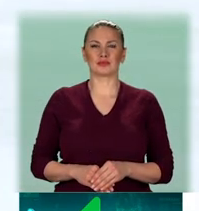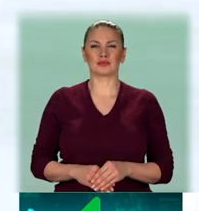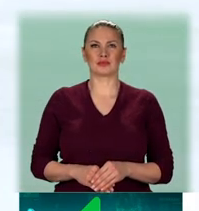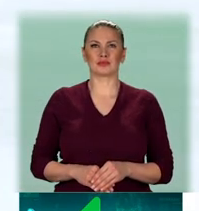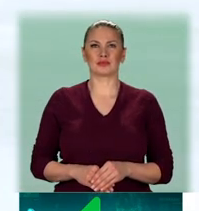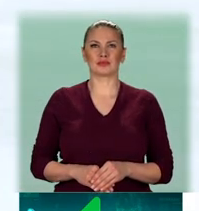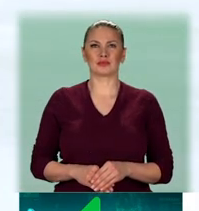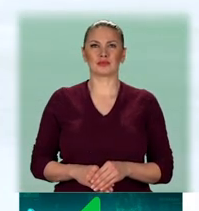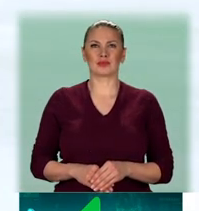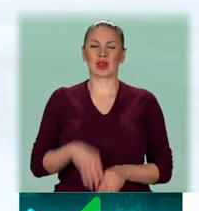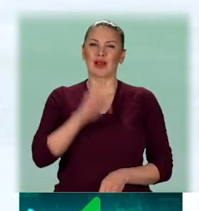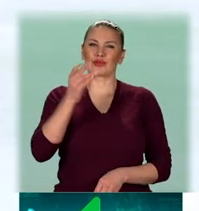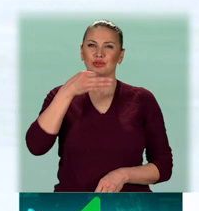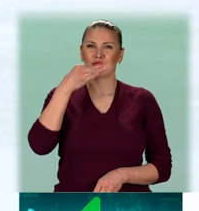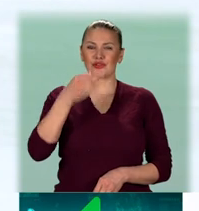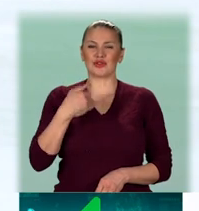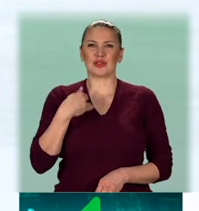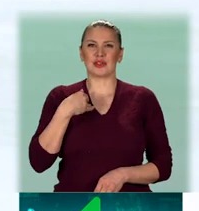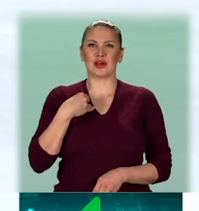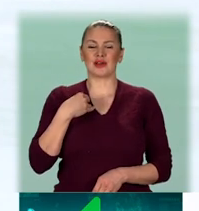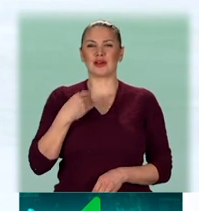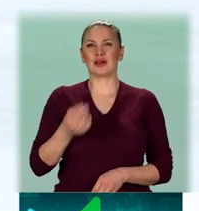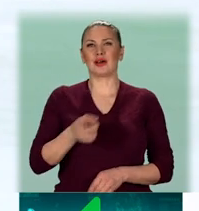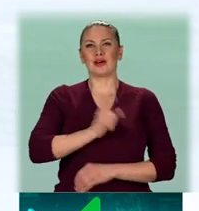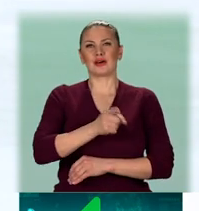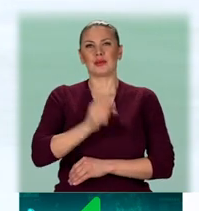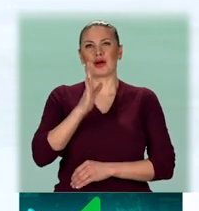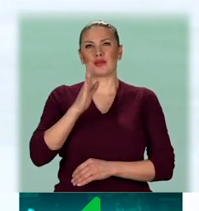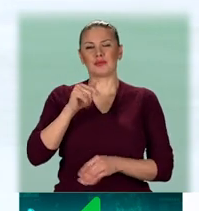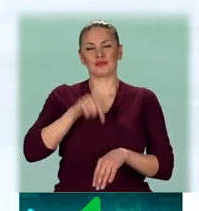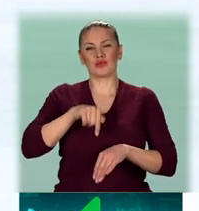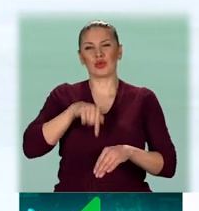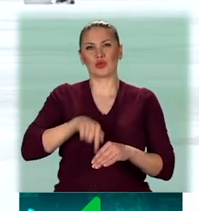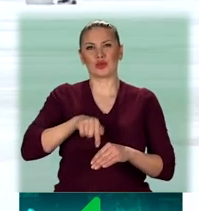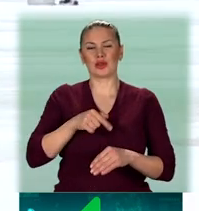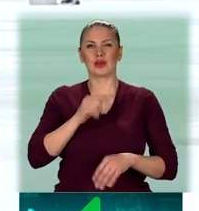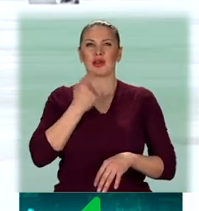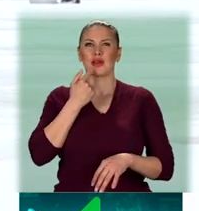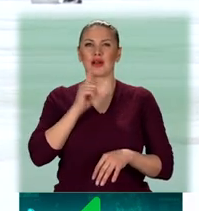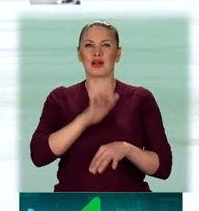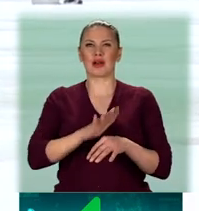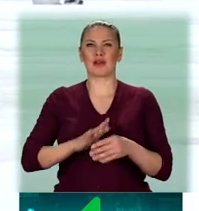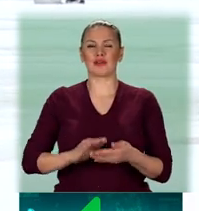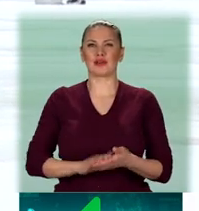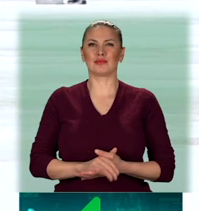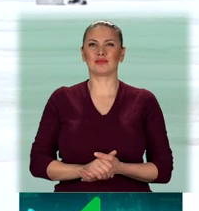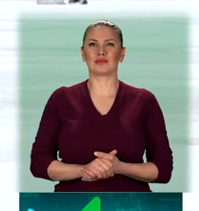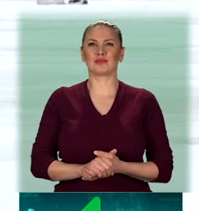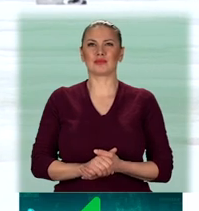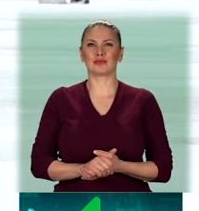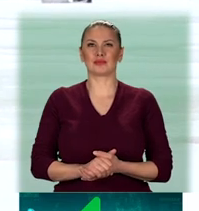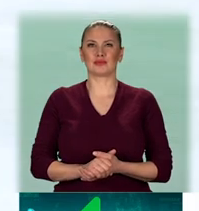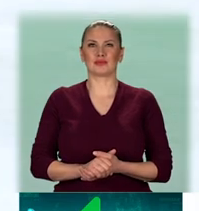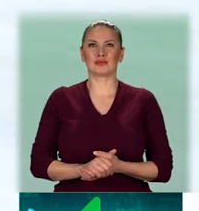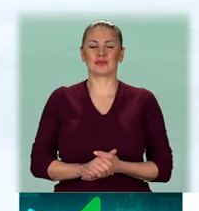Рыбака этим не остановишь. Я сам уже в море бросил. Это вообще страшно выходить. Ну люди же все равно лезут. Мы в 7 утра с